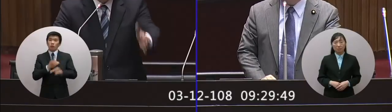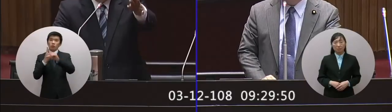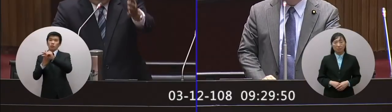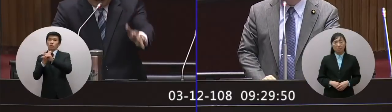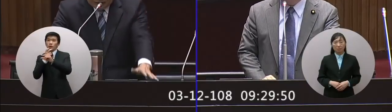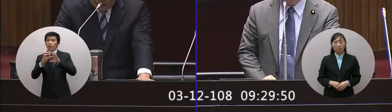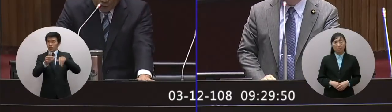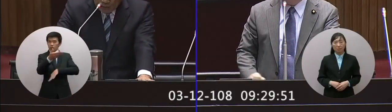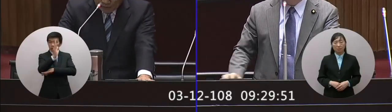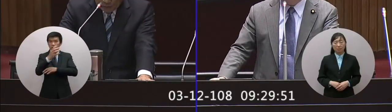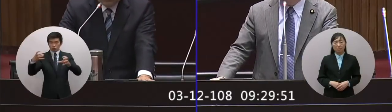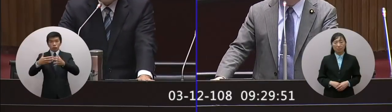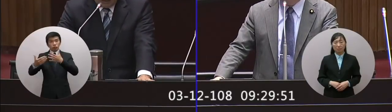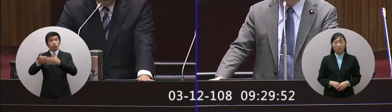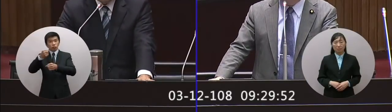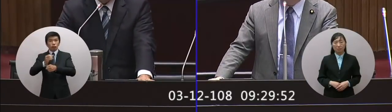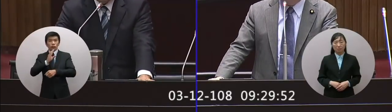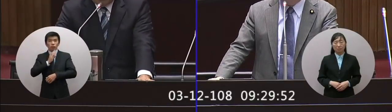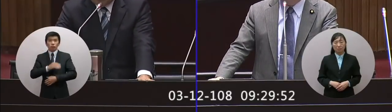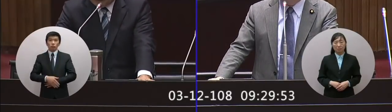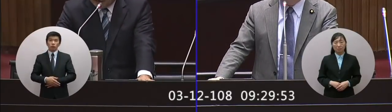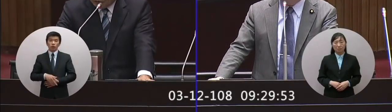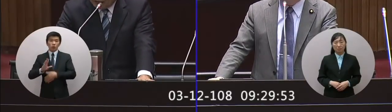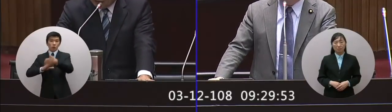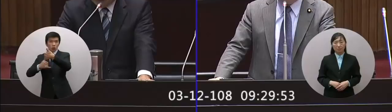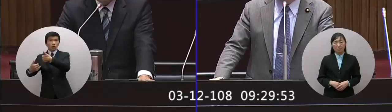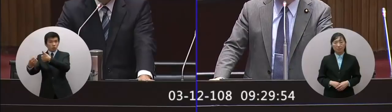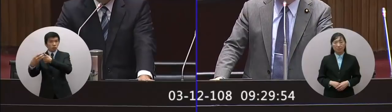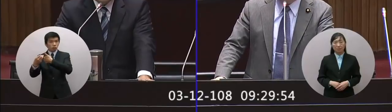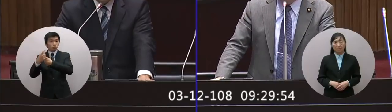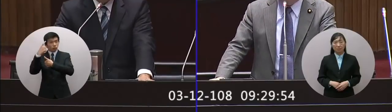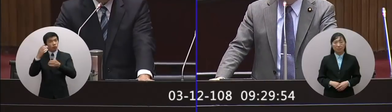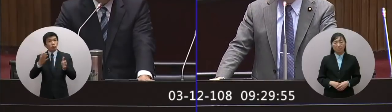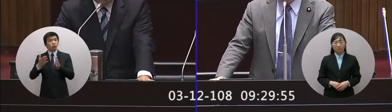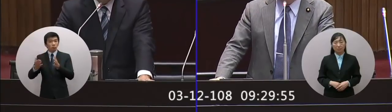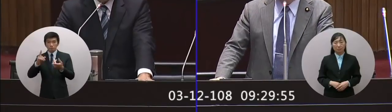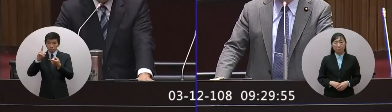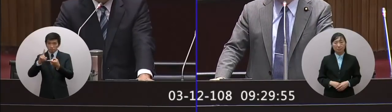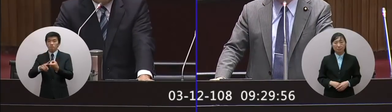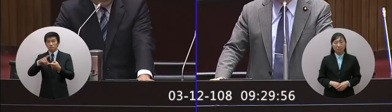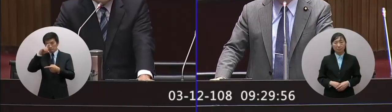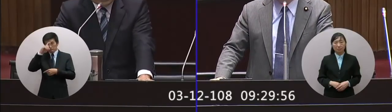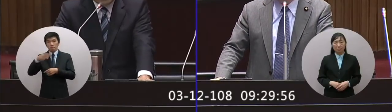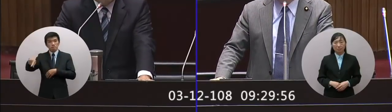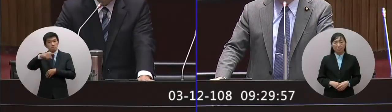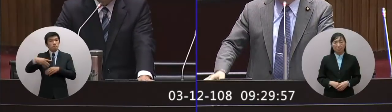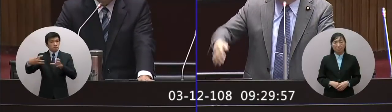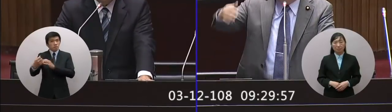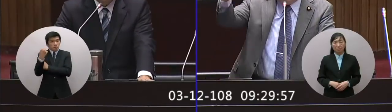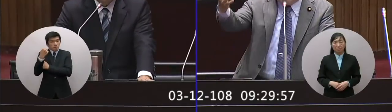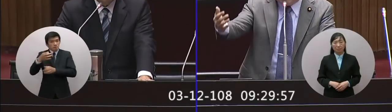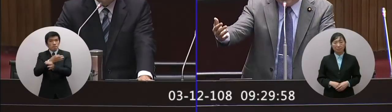合作，委员刚才提出来的考虑也非常有道理，我们一起努力让台湾经济更